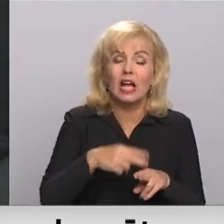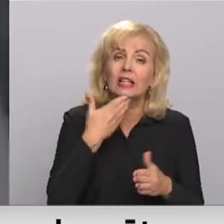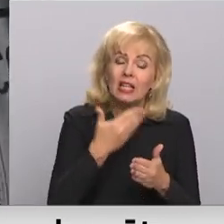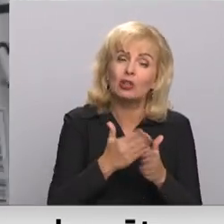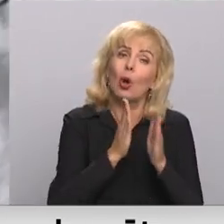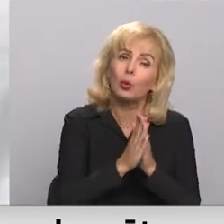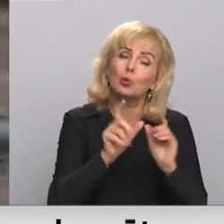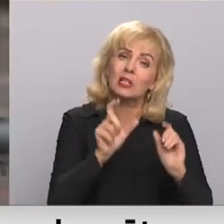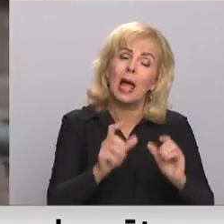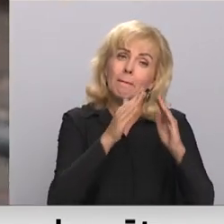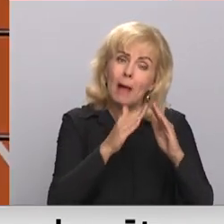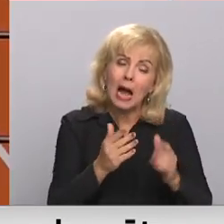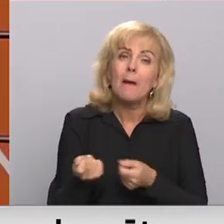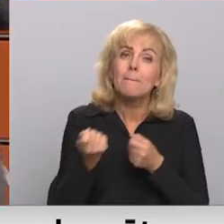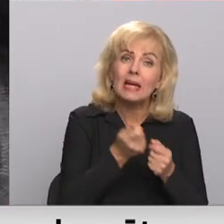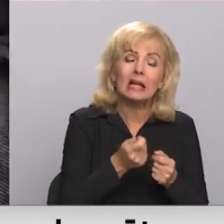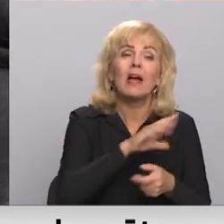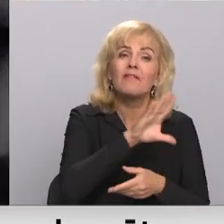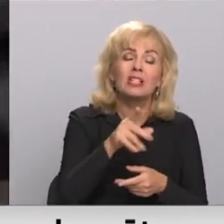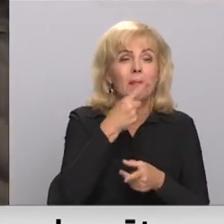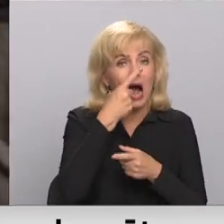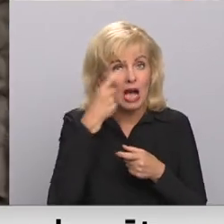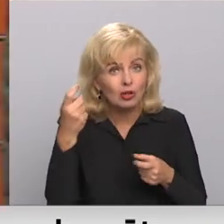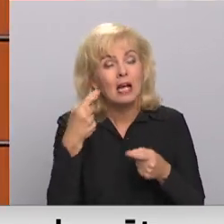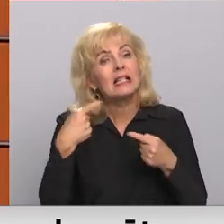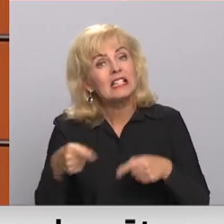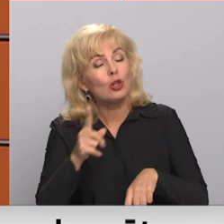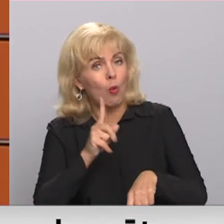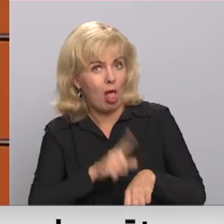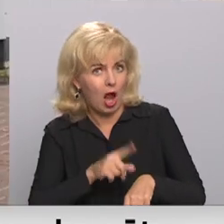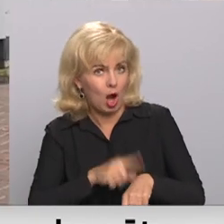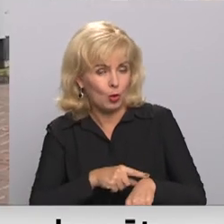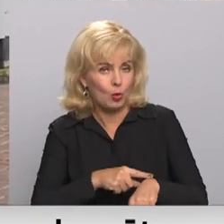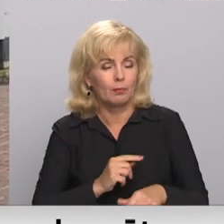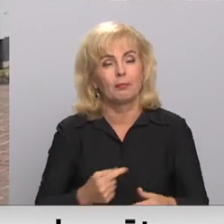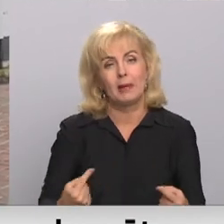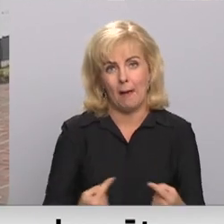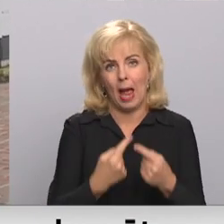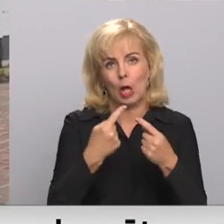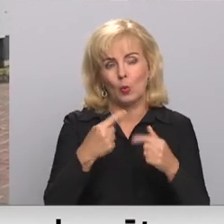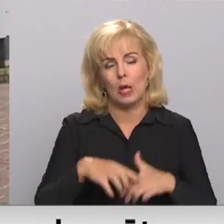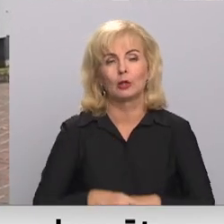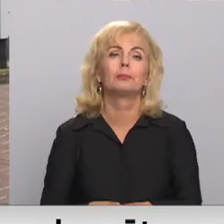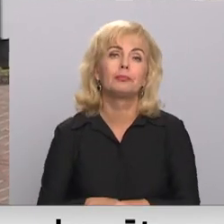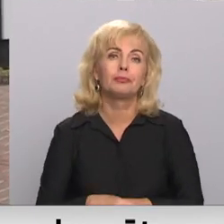atrasties mājās piegādes brīdī vai vismaz paziņot par citu atbalstošāko laiku. Jānis Spruģis Cinis, Jānis Goldbergs, Aigars Breč, TV Kurzeme.